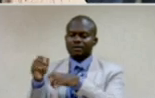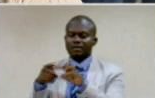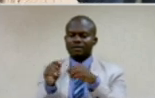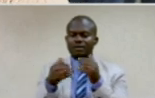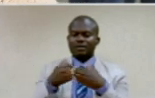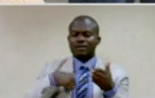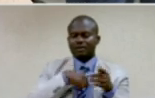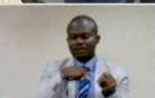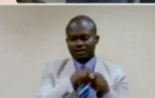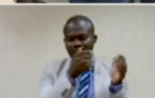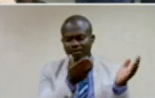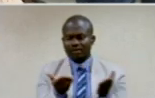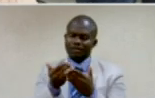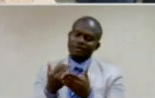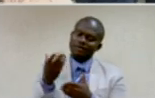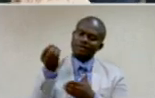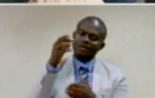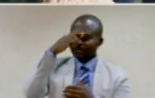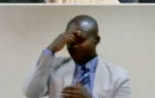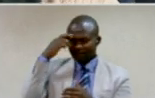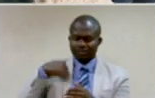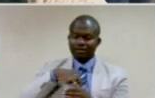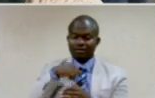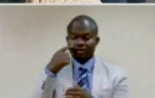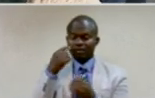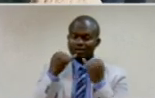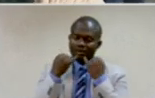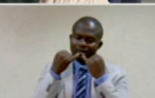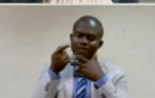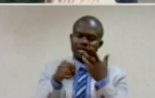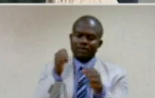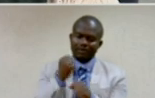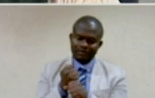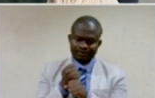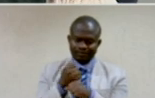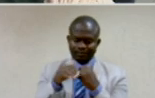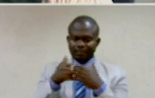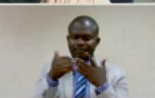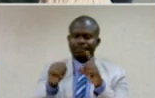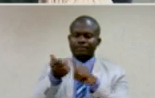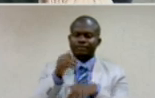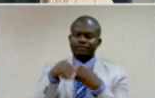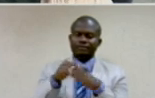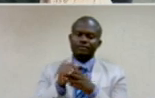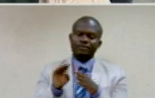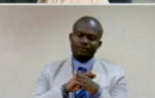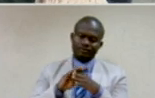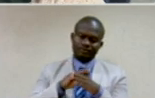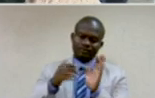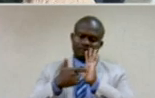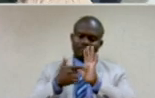natwe tuzakire tuzitware. So niyo mpamvu twagiye ibyo dukora aho tumaze kugera mu bukerarugendo n'ishoramari